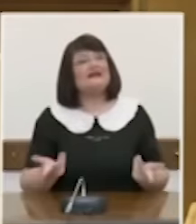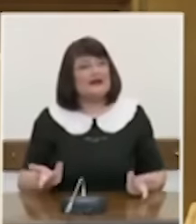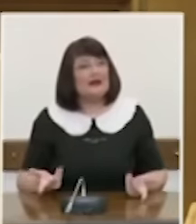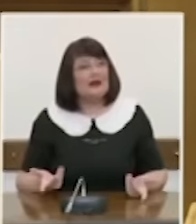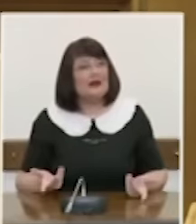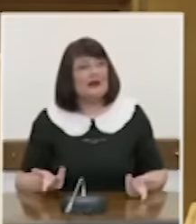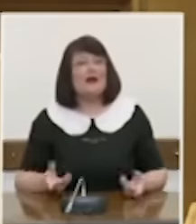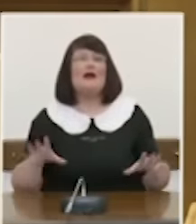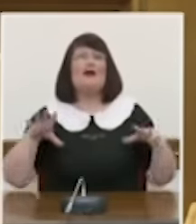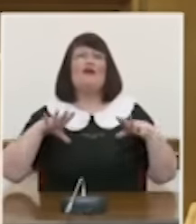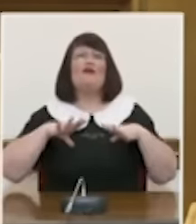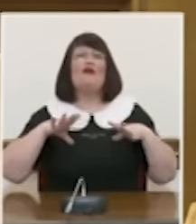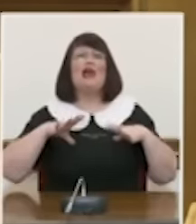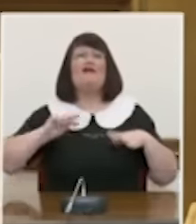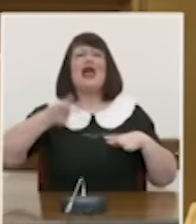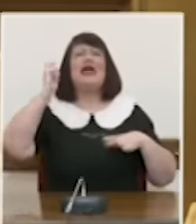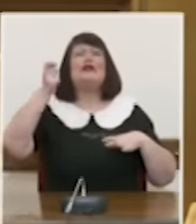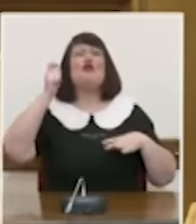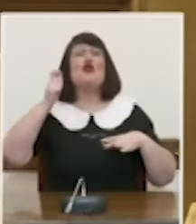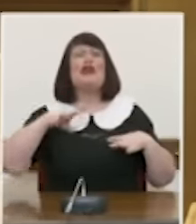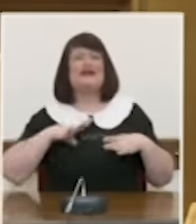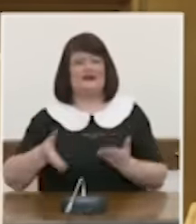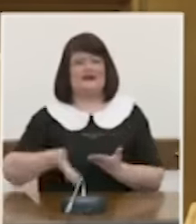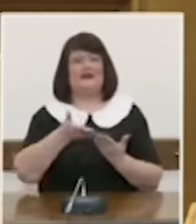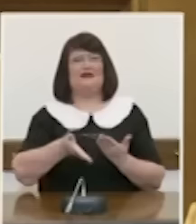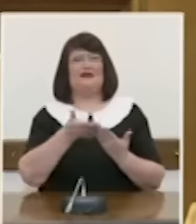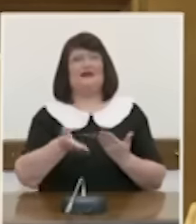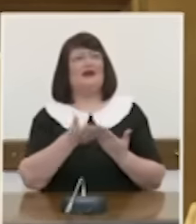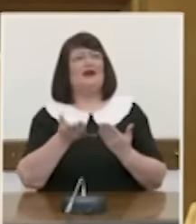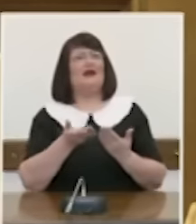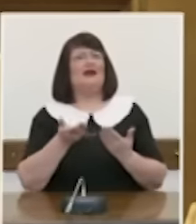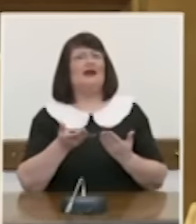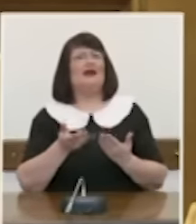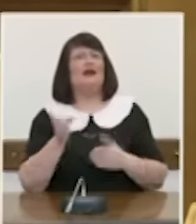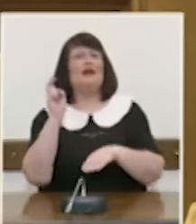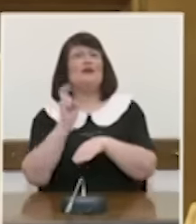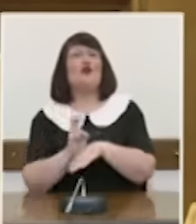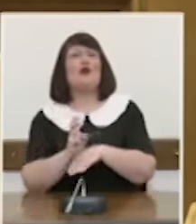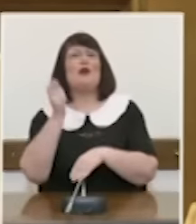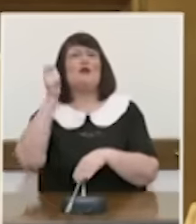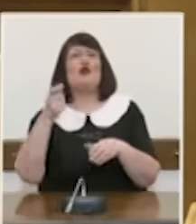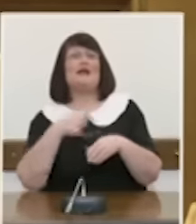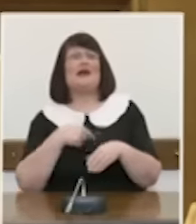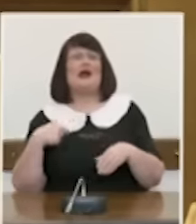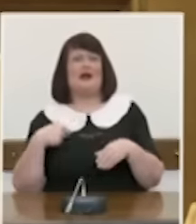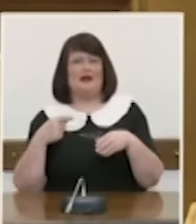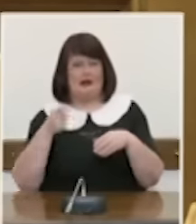βολική αντιπολίτευση που σας κάνουν όλα τα υπόλοιπα κόμματα και σε αυτό το ζήτημα, έχοντας ως